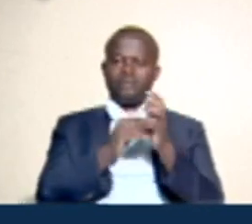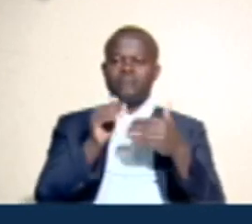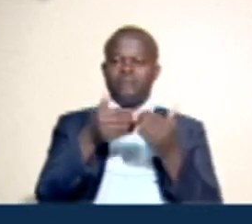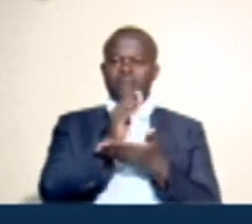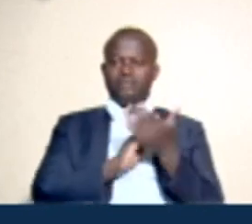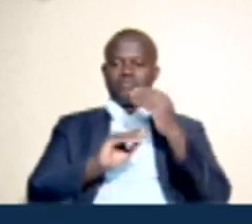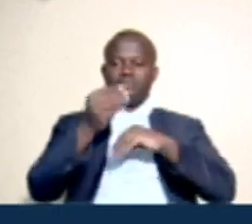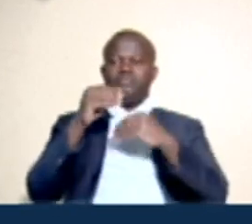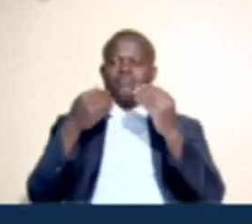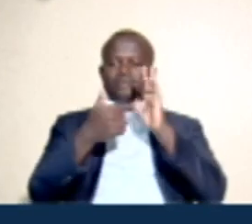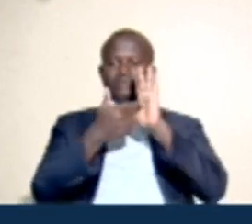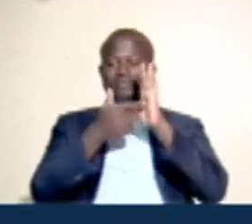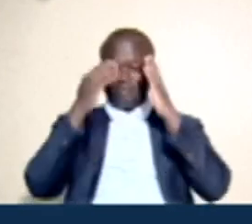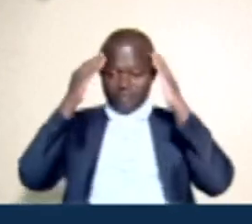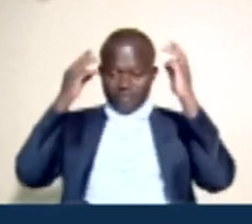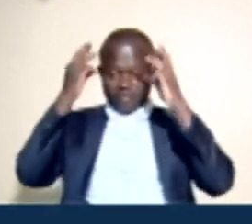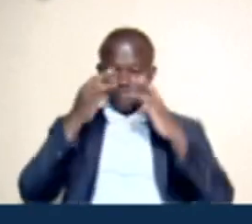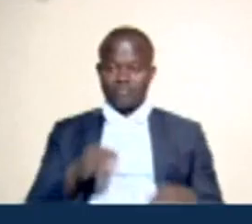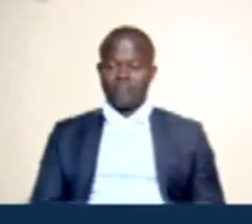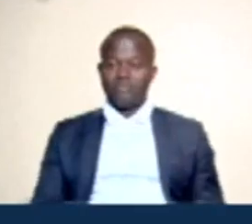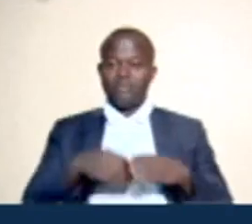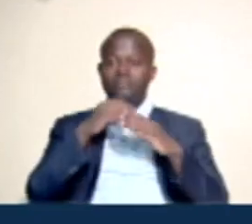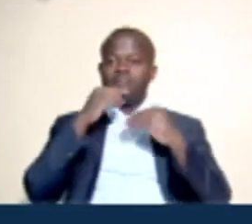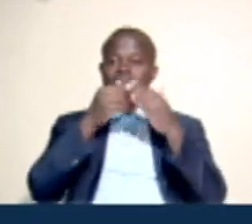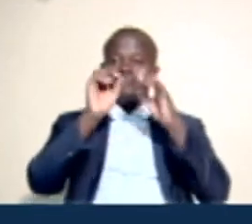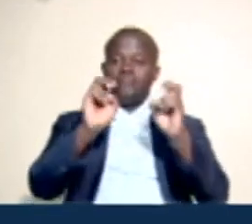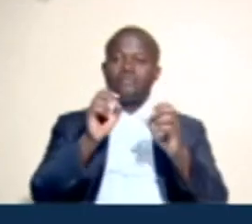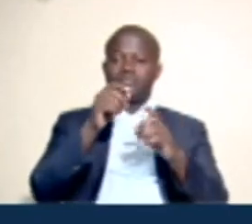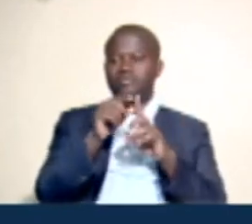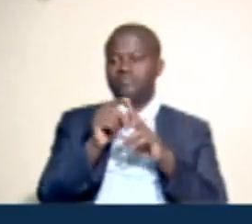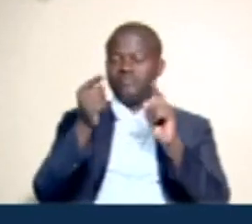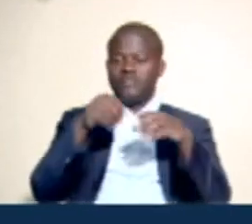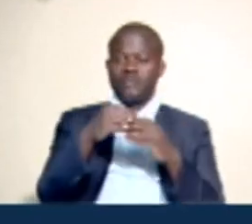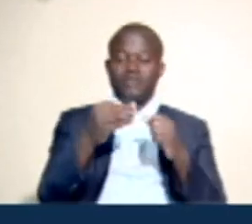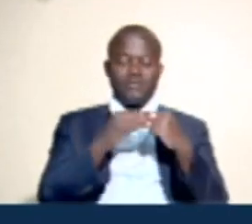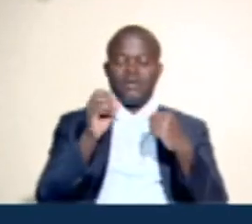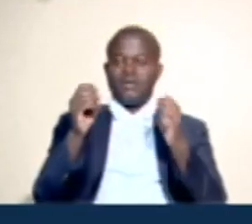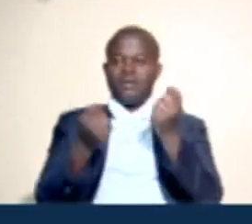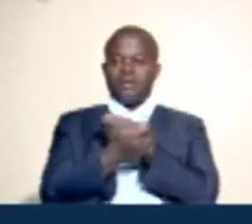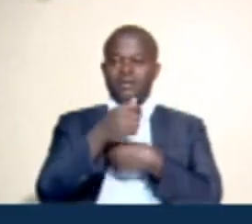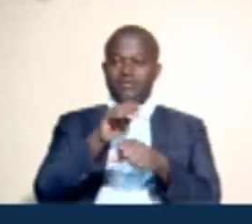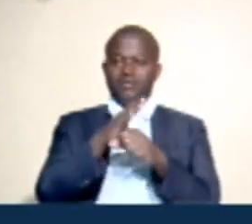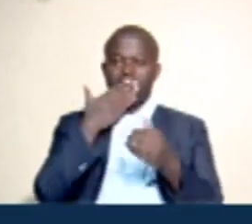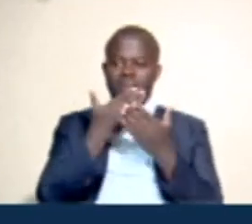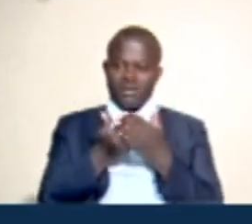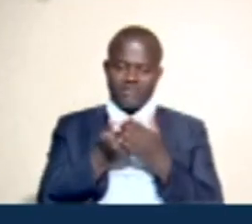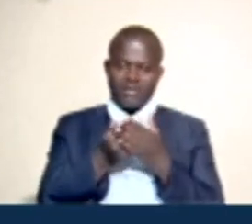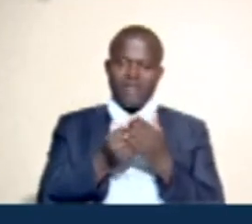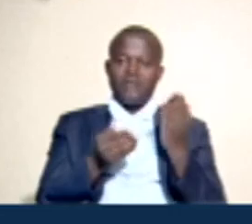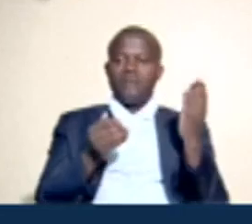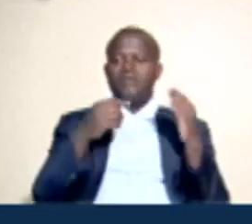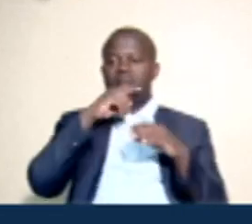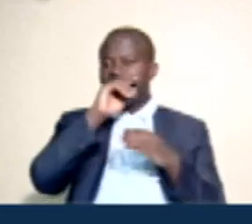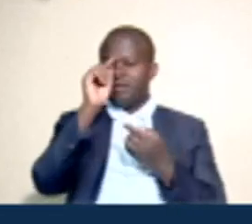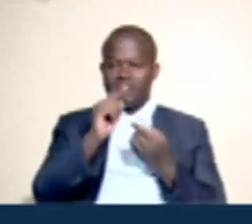bamwe mu bacuruzi bagaragaza impungenge. Kuvuga ngo umuceri wageze kuri 800 urumva habaje impinduka nziza. Ibyo birayi byamanutse abari impinduka nziza.